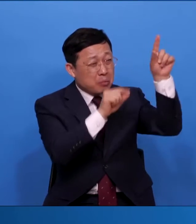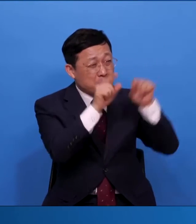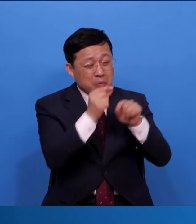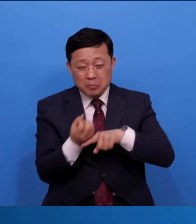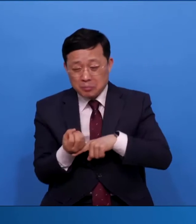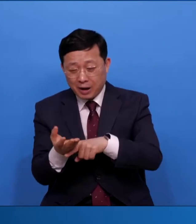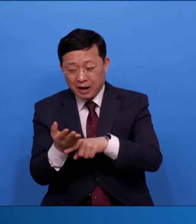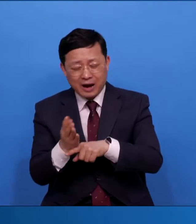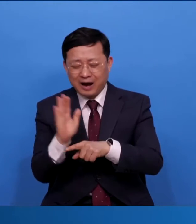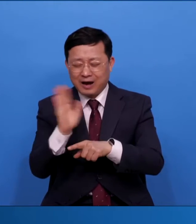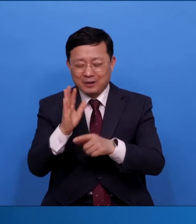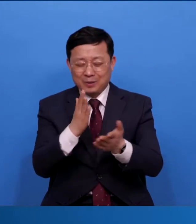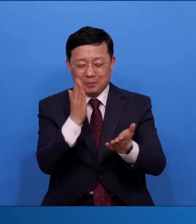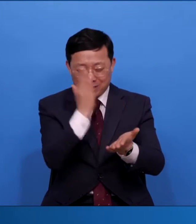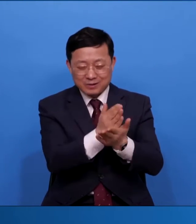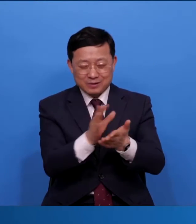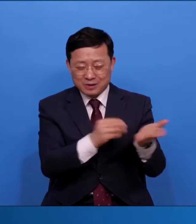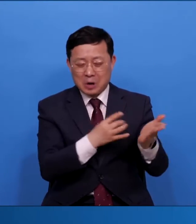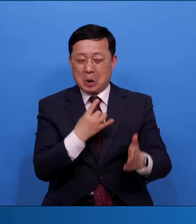그리스도.